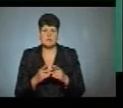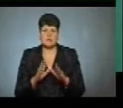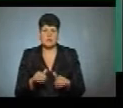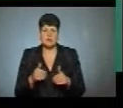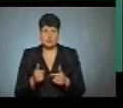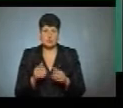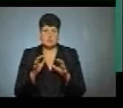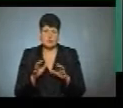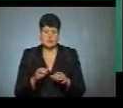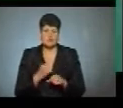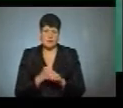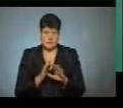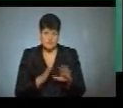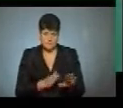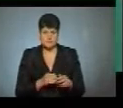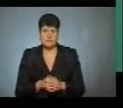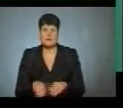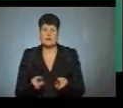воно зроблено. Також